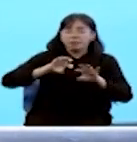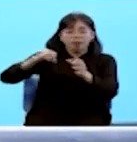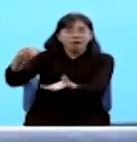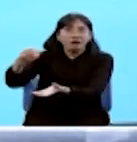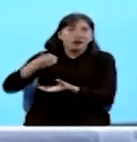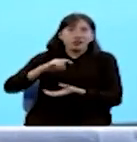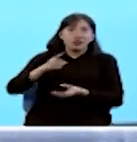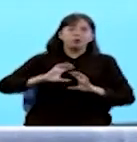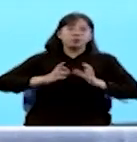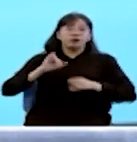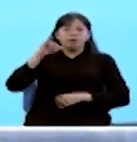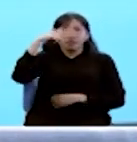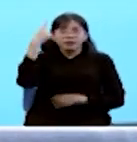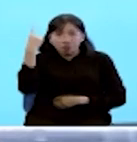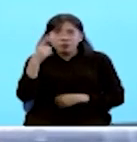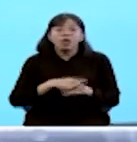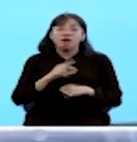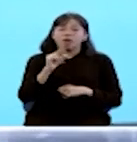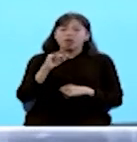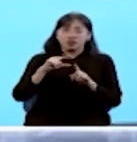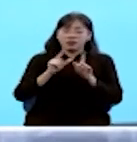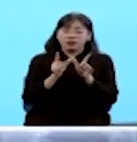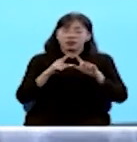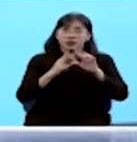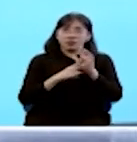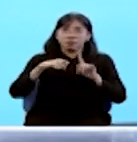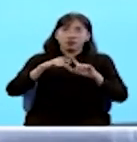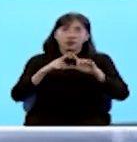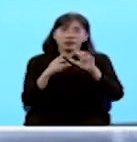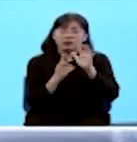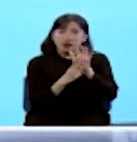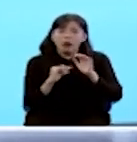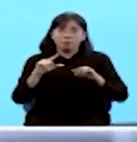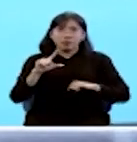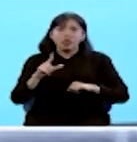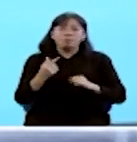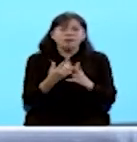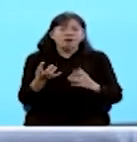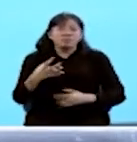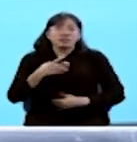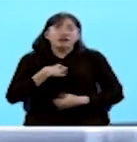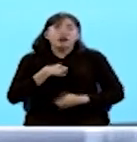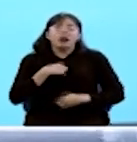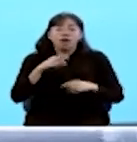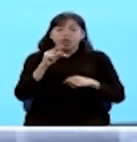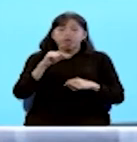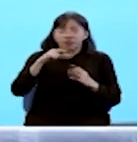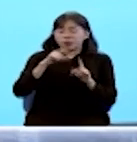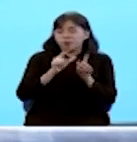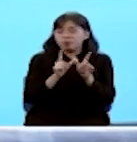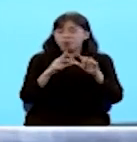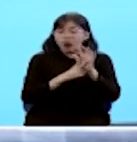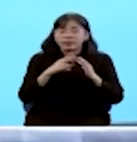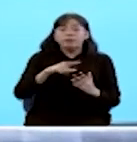di internasional. Berkat kepiawaiannya, itu ia dipercaya masyarakat untuk memimpin kota Bandung dan ia menjadi salah satu tokoh